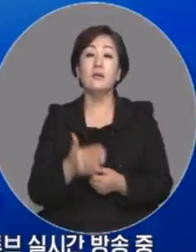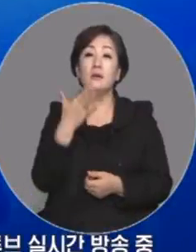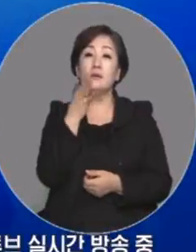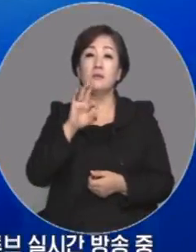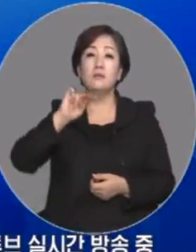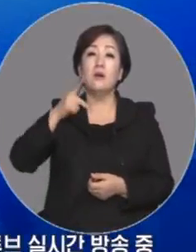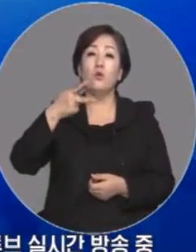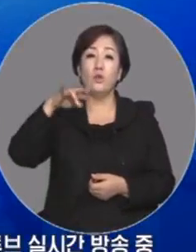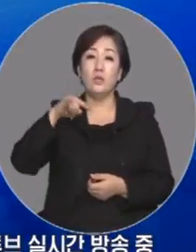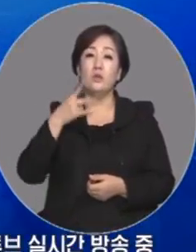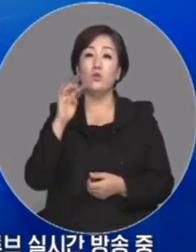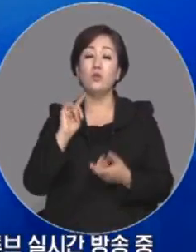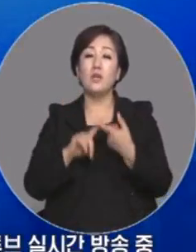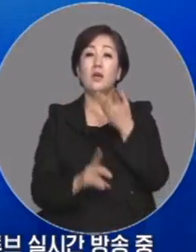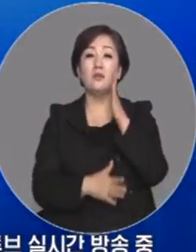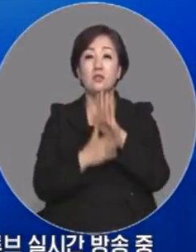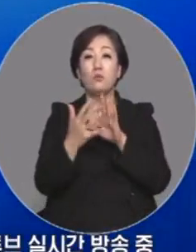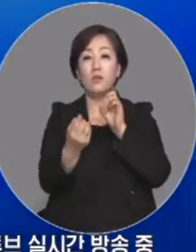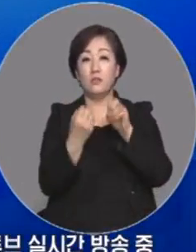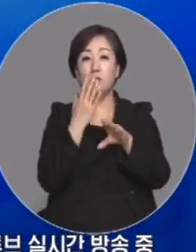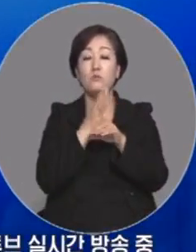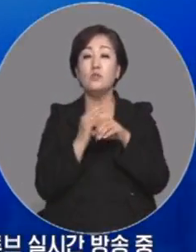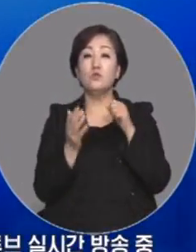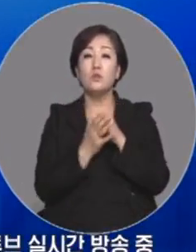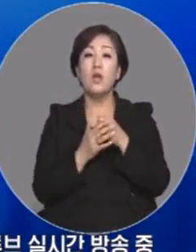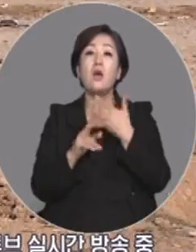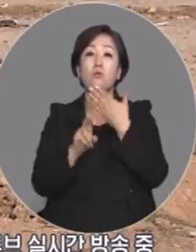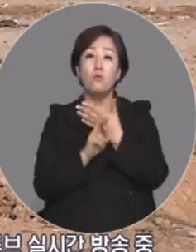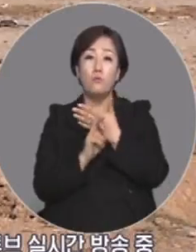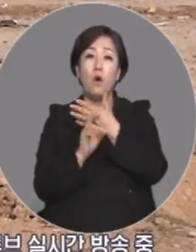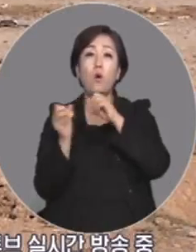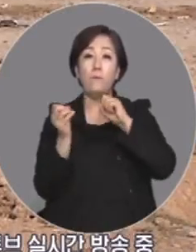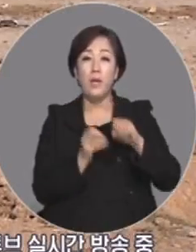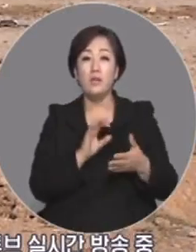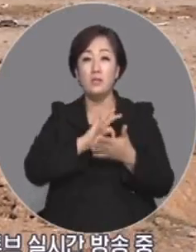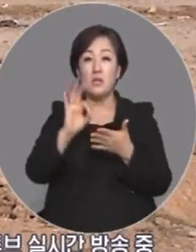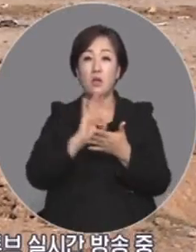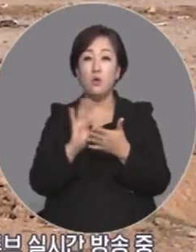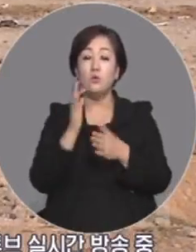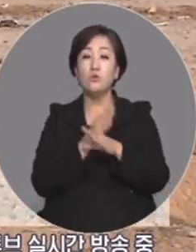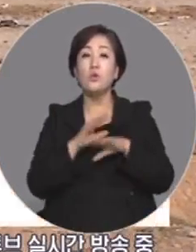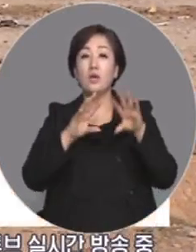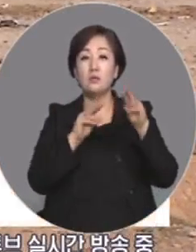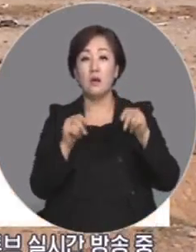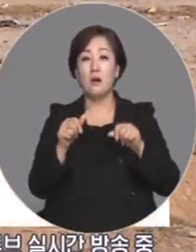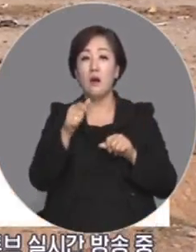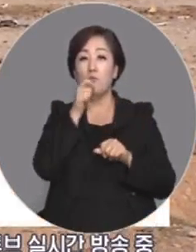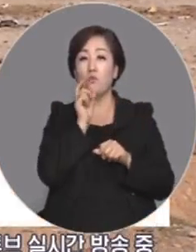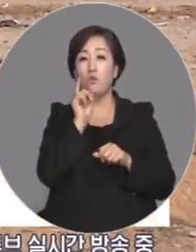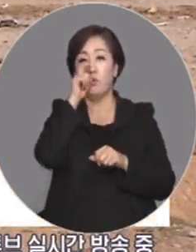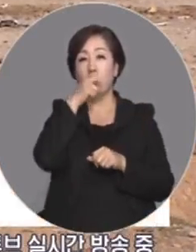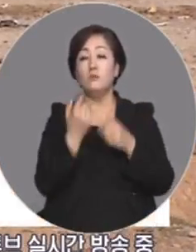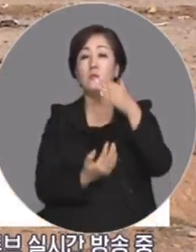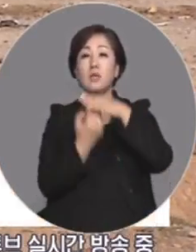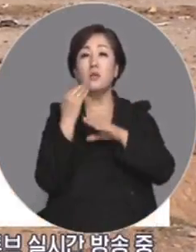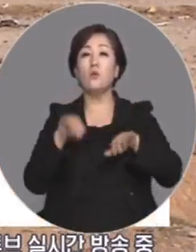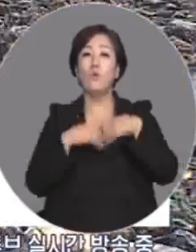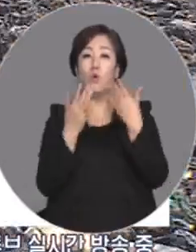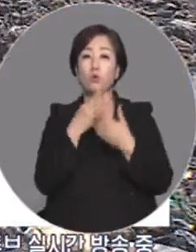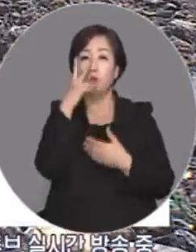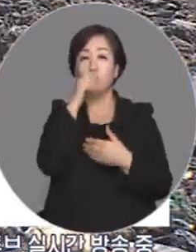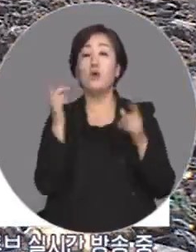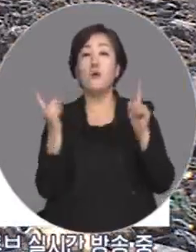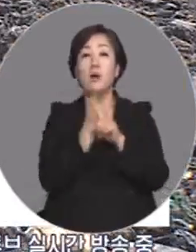서비용시 의원이 울산시 서면 질문에서 불법 폐기물 매립으로 땅과 물이 오염되고 있다며 전수조사와 재발